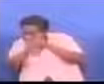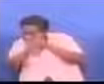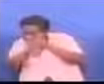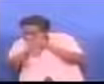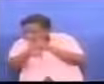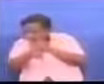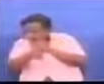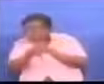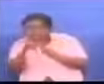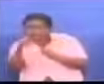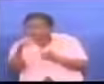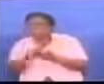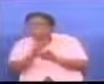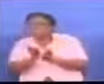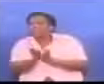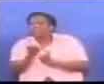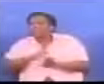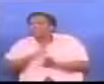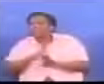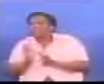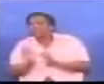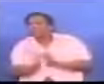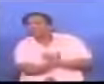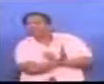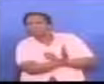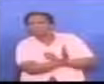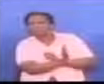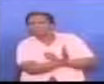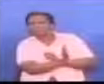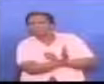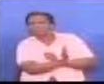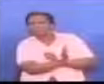pembeni. Kwa nini tusitumie?